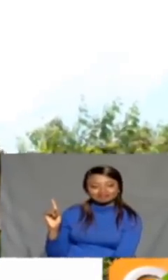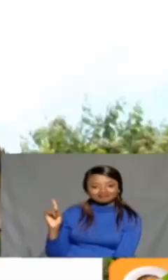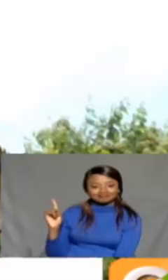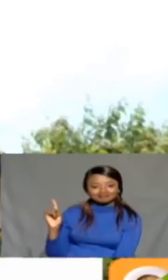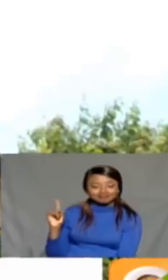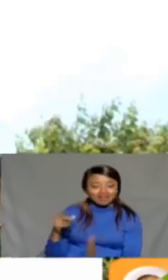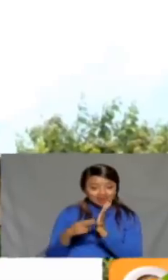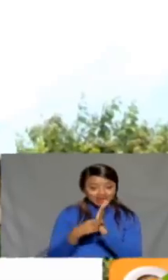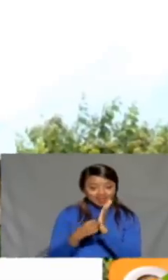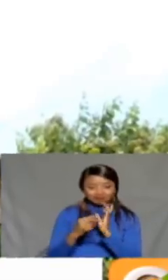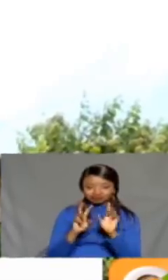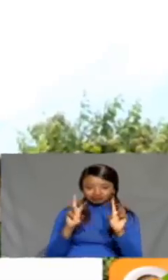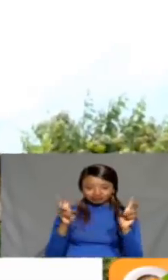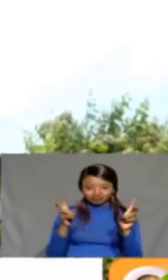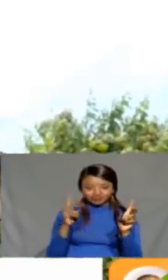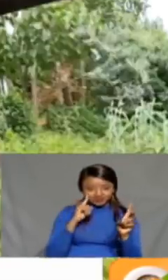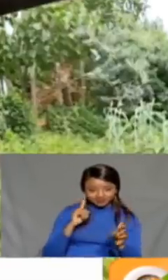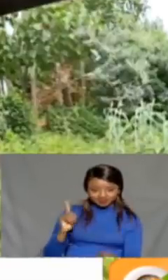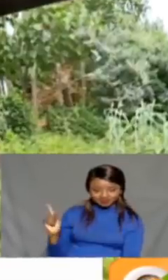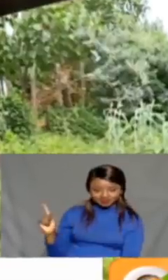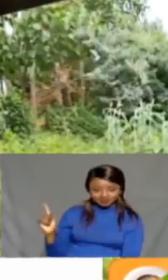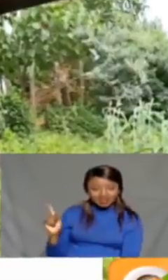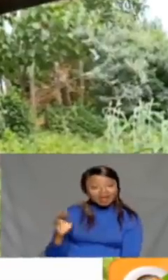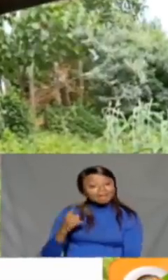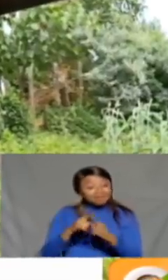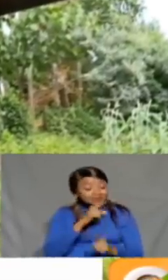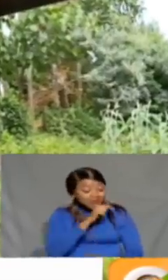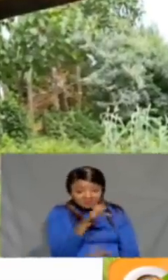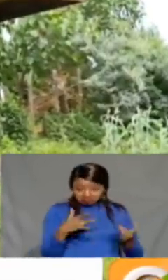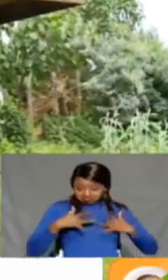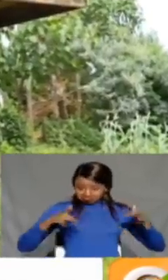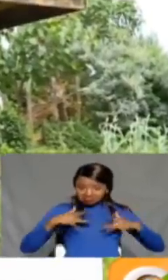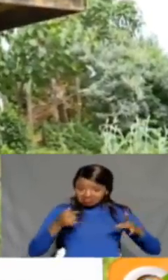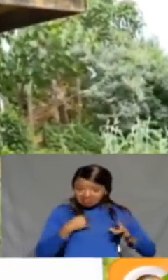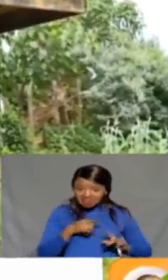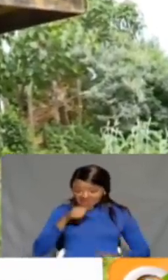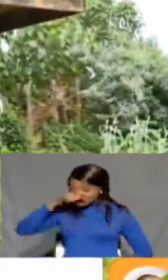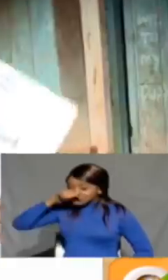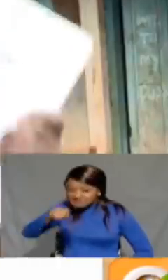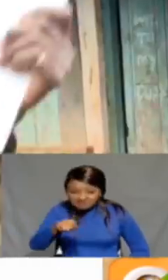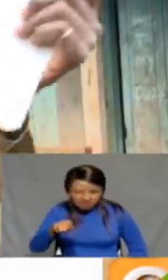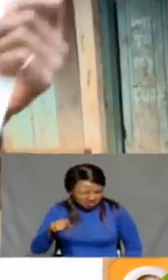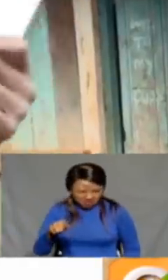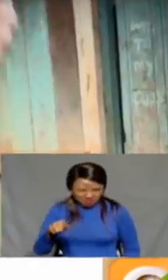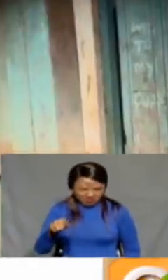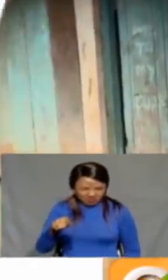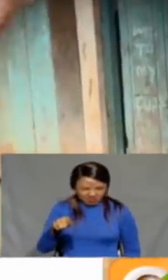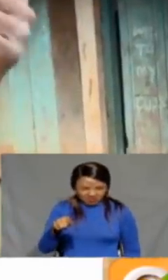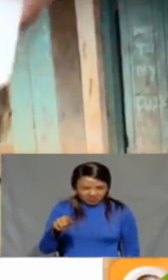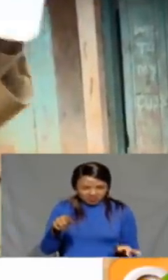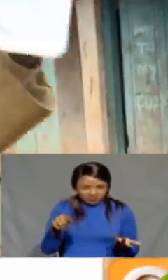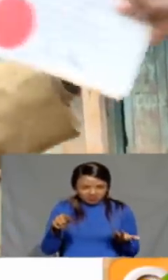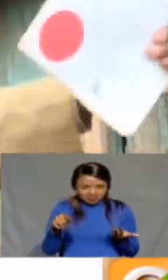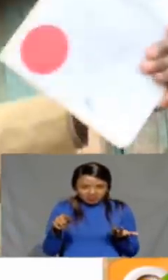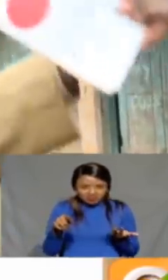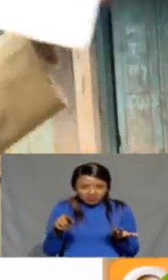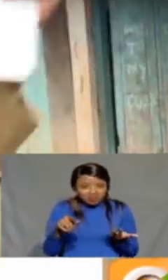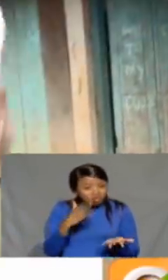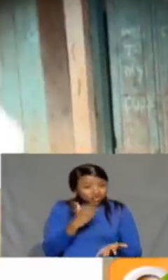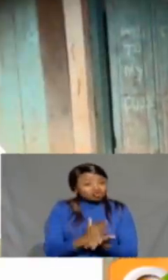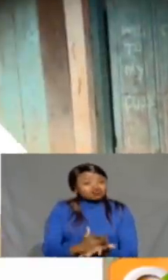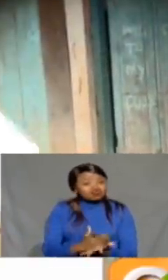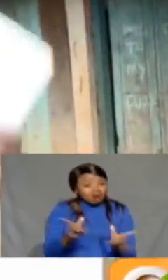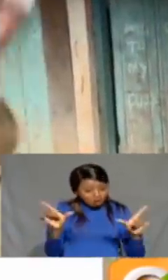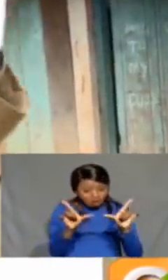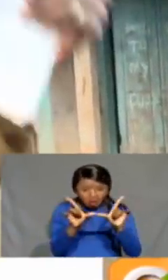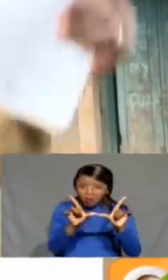Center. He denies that he and others encroached into forest land. Hii ilikuwa valid inaenda bank na